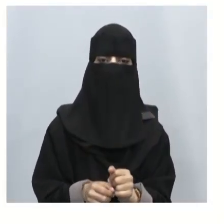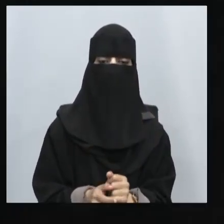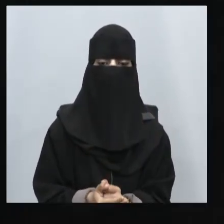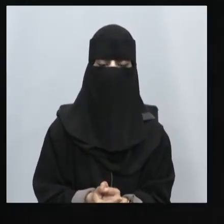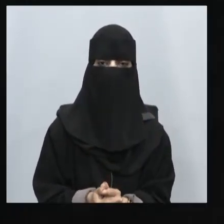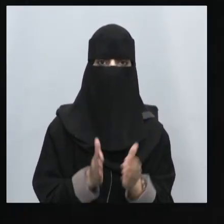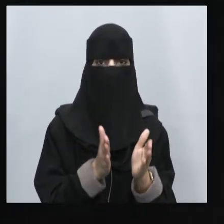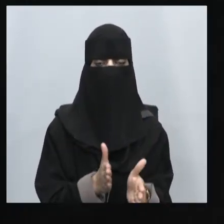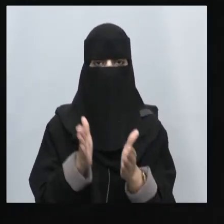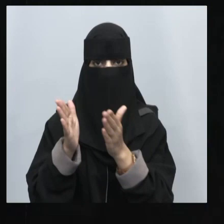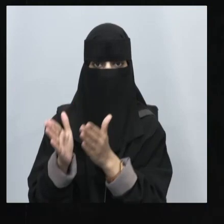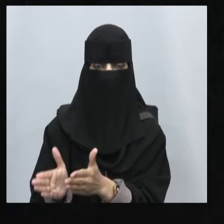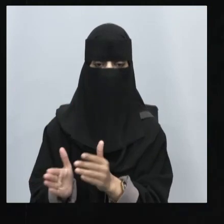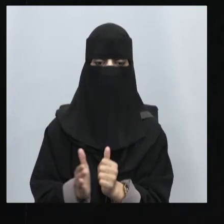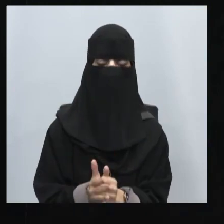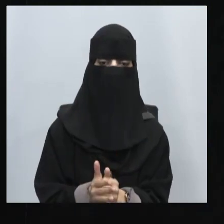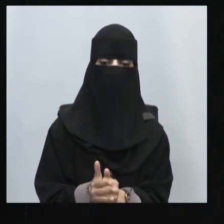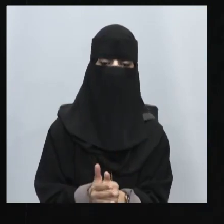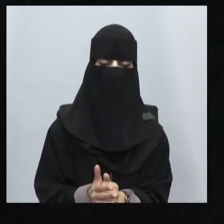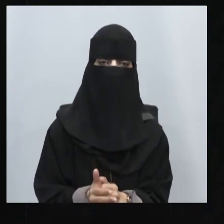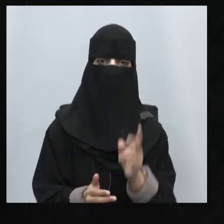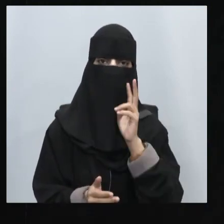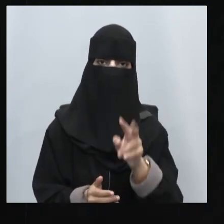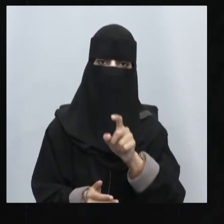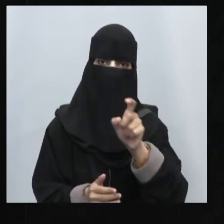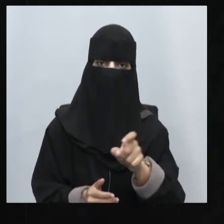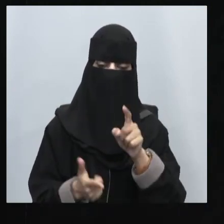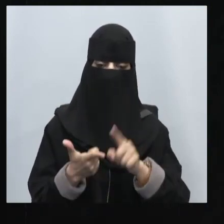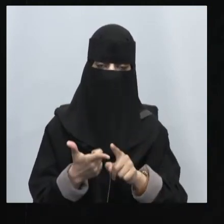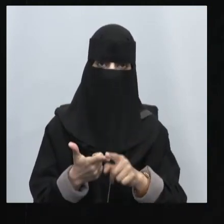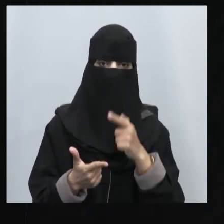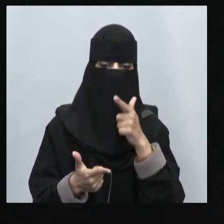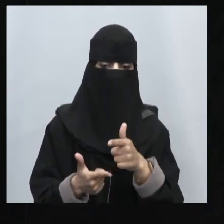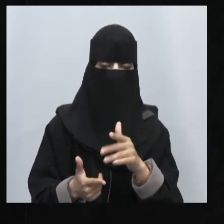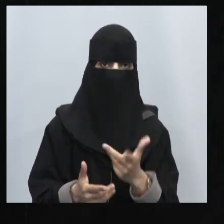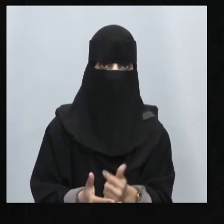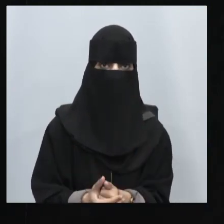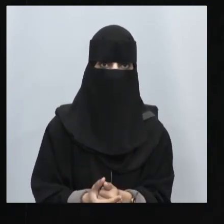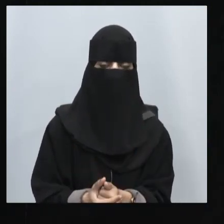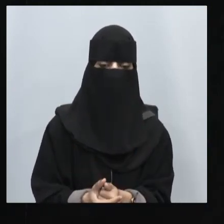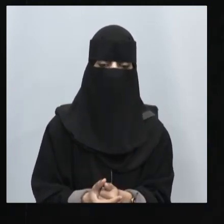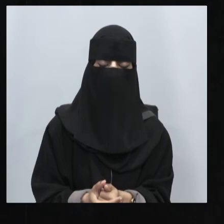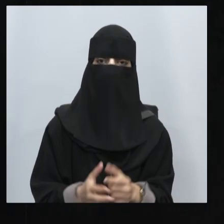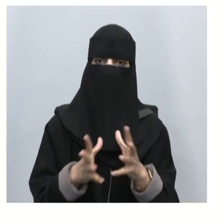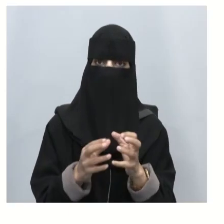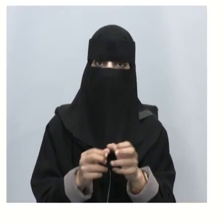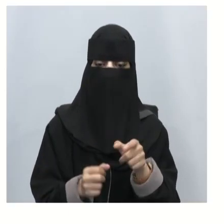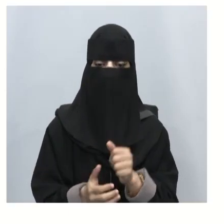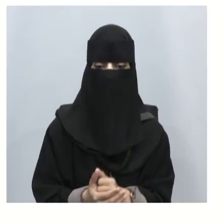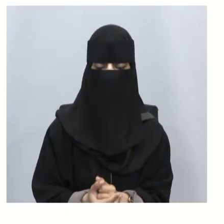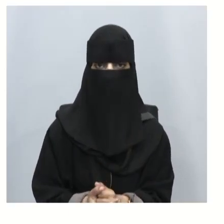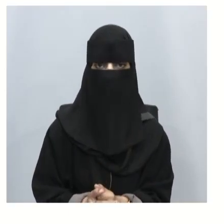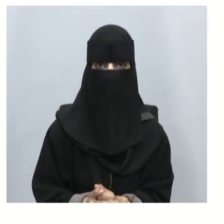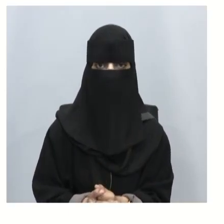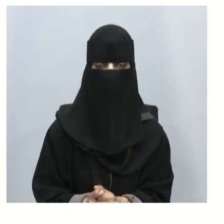ننتقل ايضا الى السؤال الذي يليه طلابي وطالباتي والذي يقول ايضا علل او علل